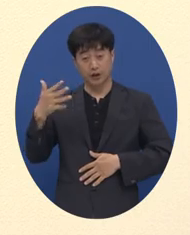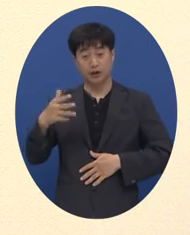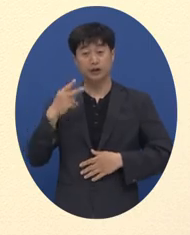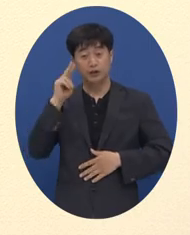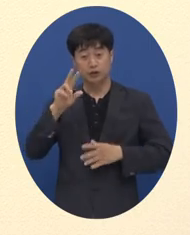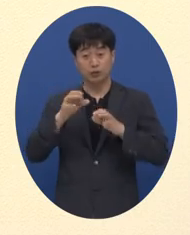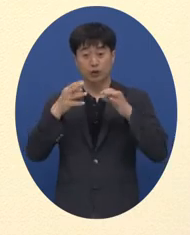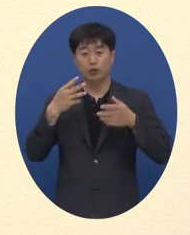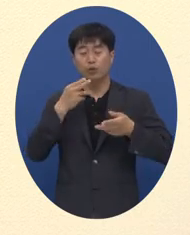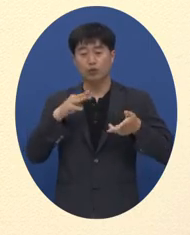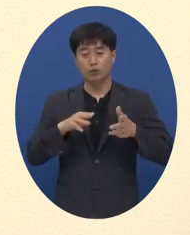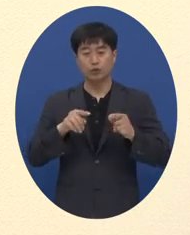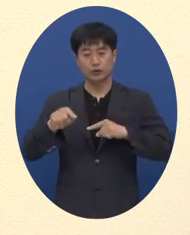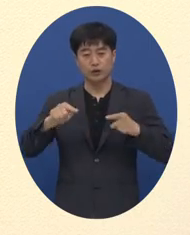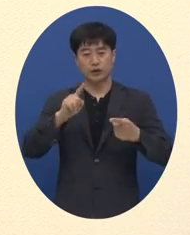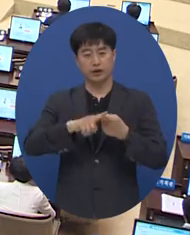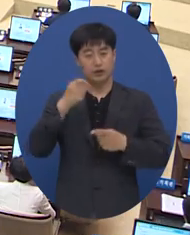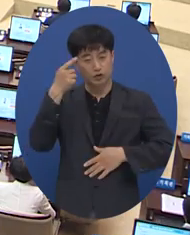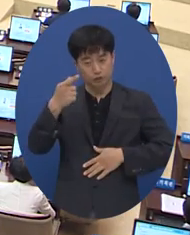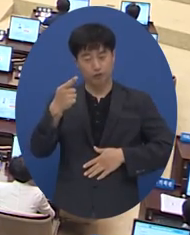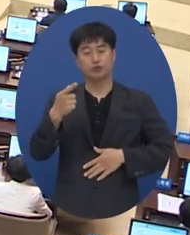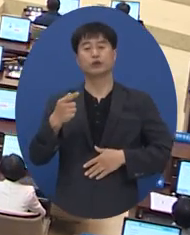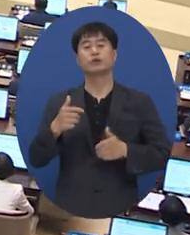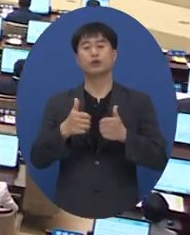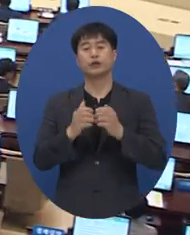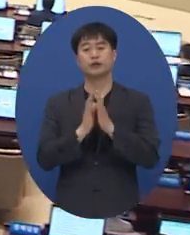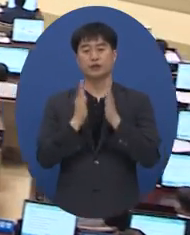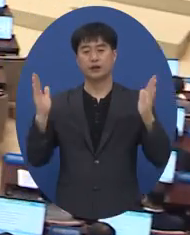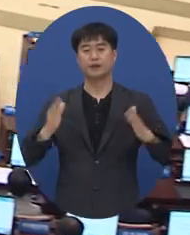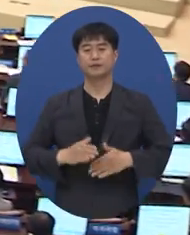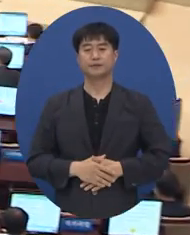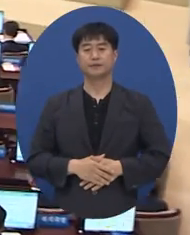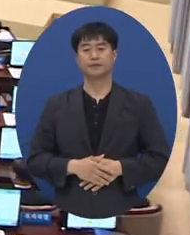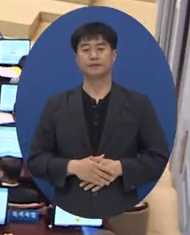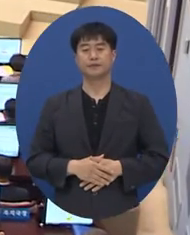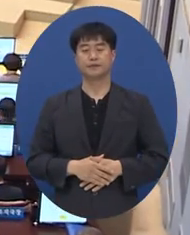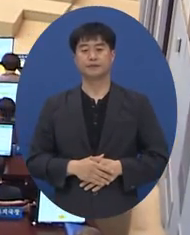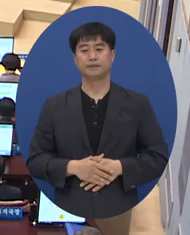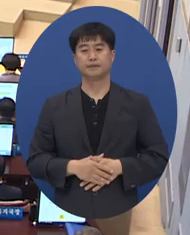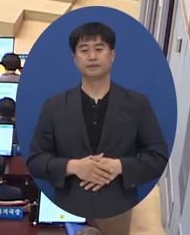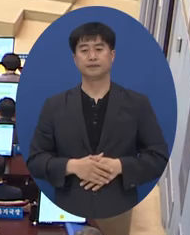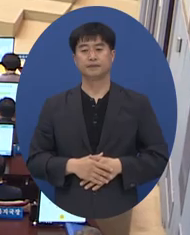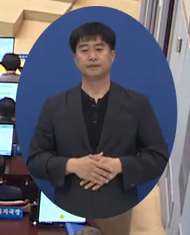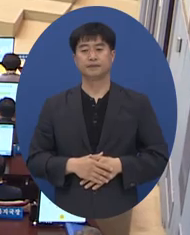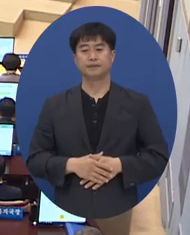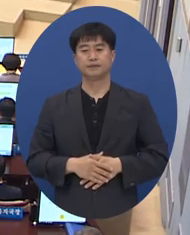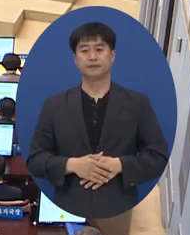이틀간 경기 도정에 관한 질의를 진행합니다. 경기 CCTV 최창순입니다.